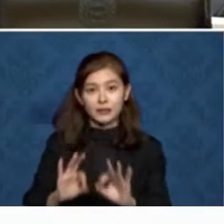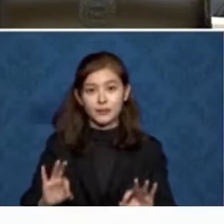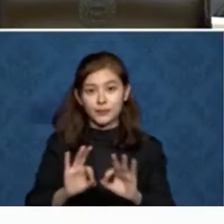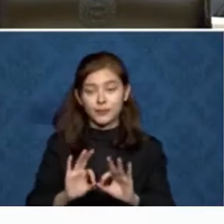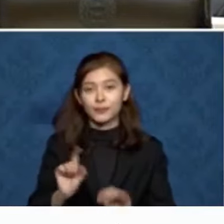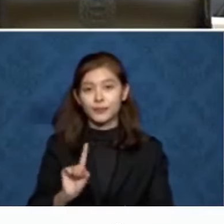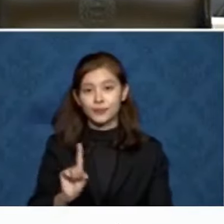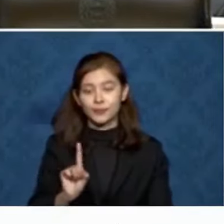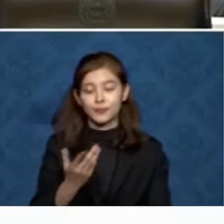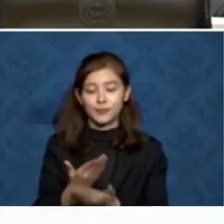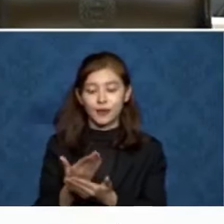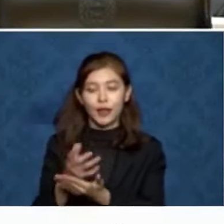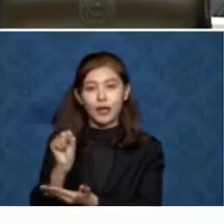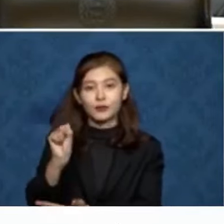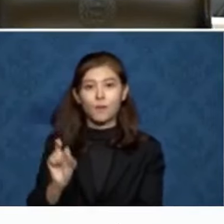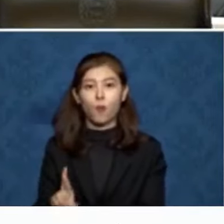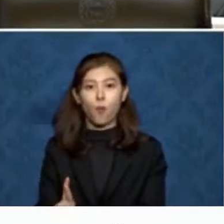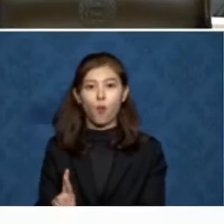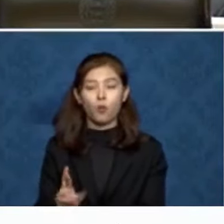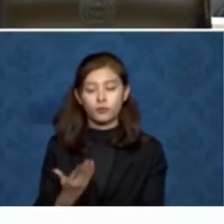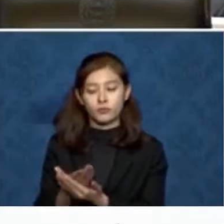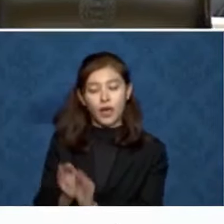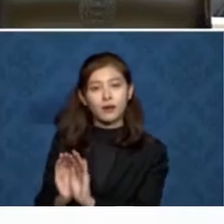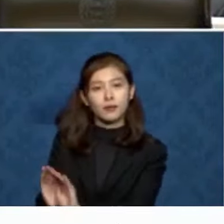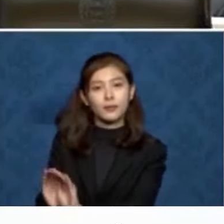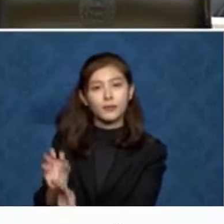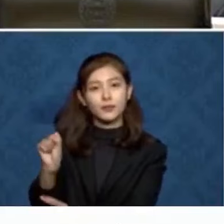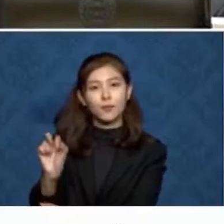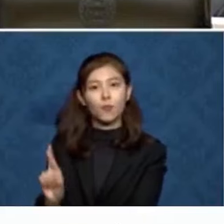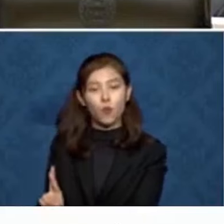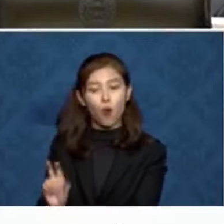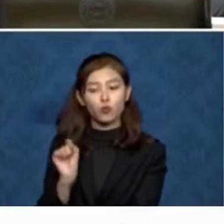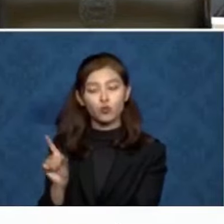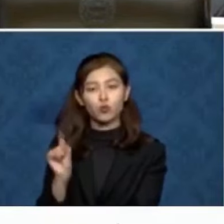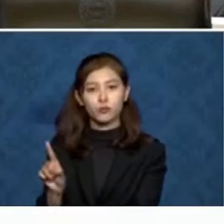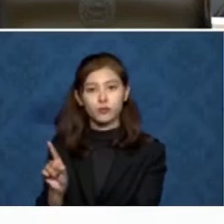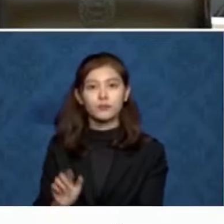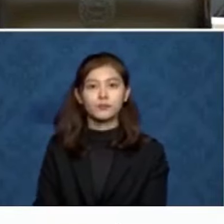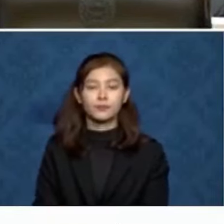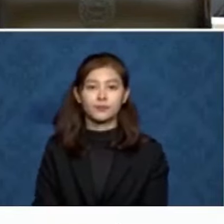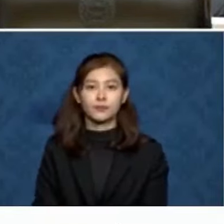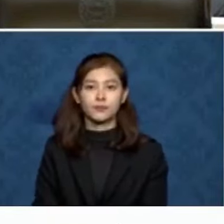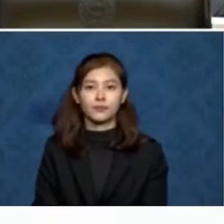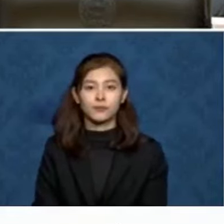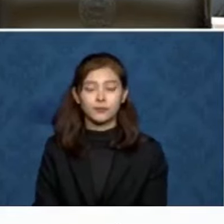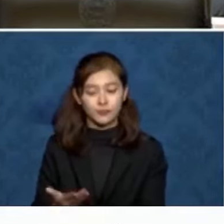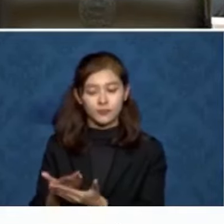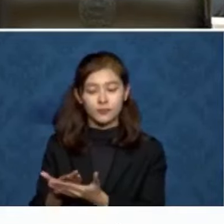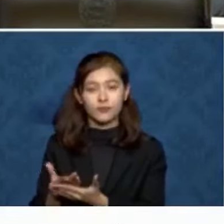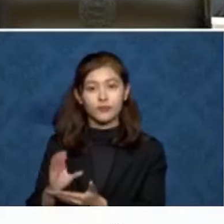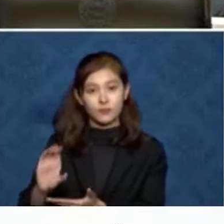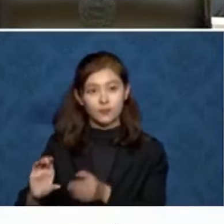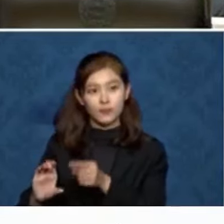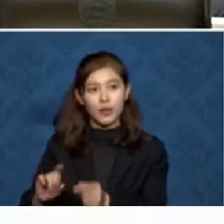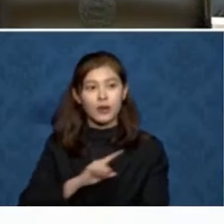เงินสำรองจ่ายเพื่อกรณีฉุกเฉินที่เป็นอำนาจนายกรัฐมนตรีและรัฐบาลนี้บาง